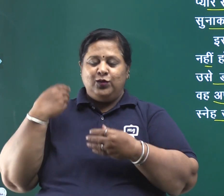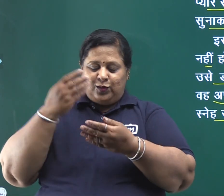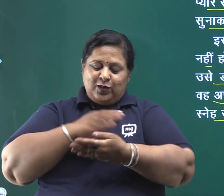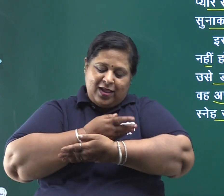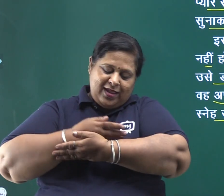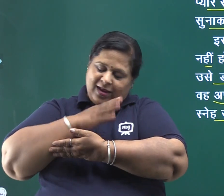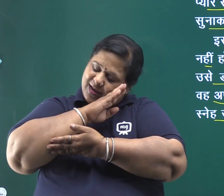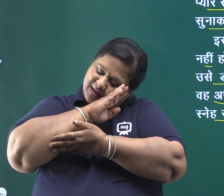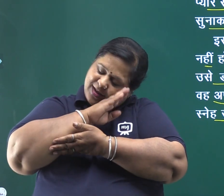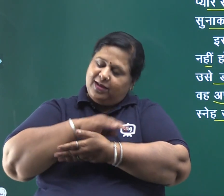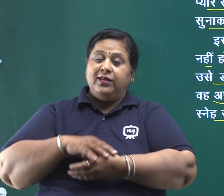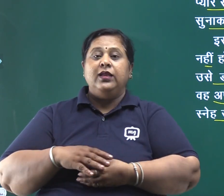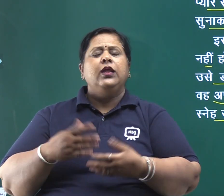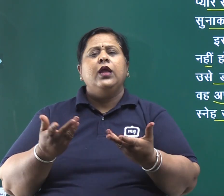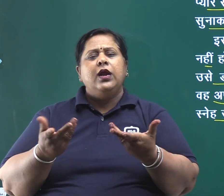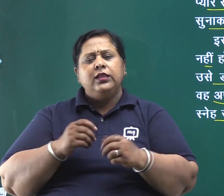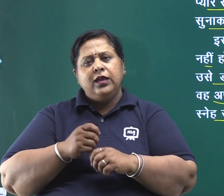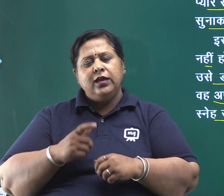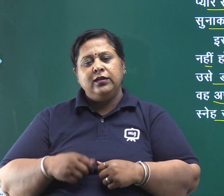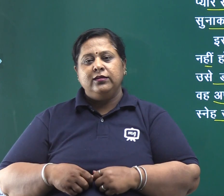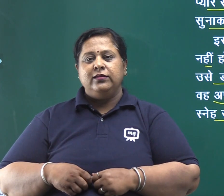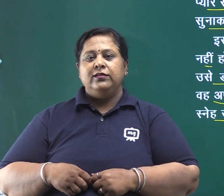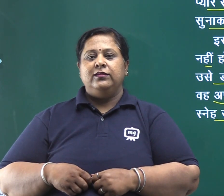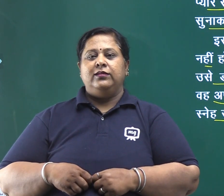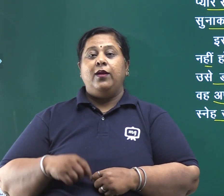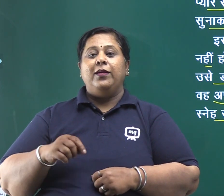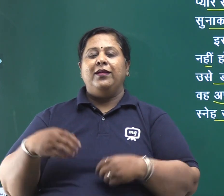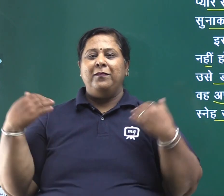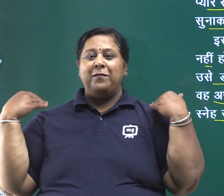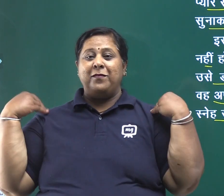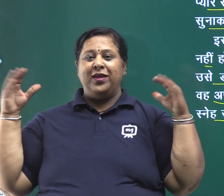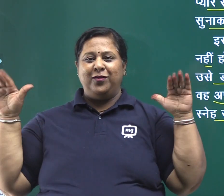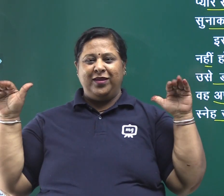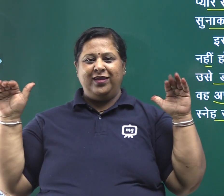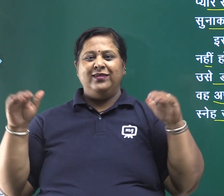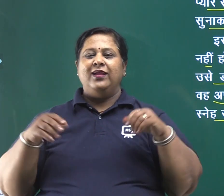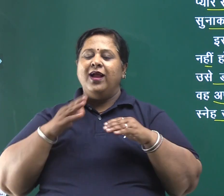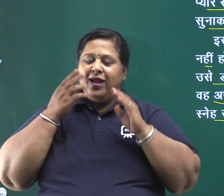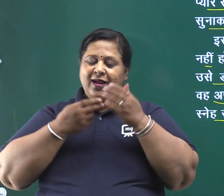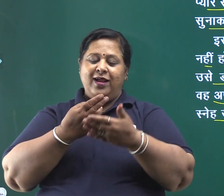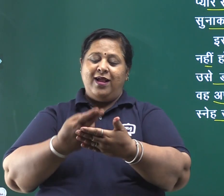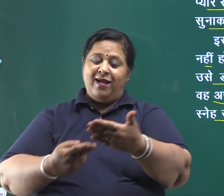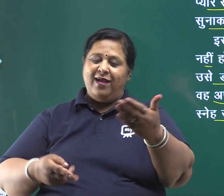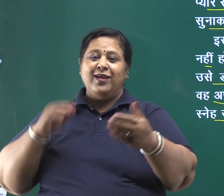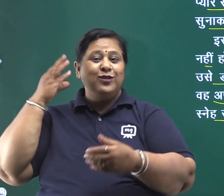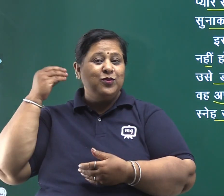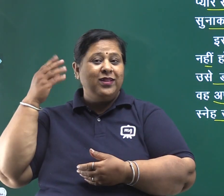लिए क्या क्या करती है? परियों की कहानियाँ सुनाती